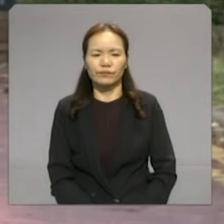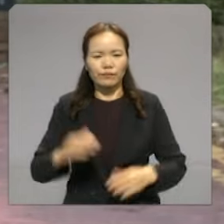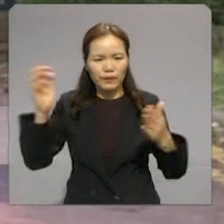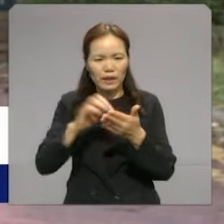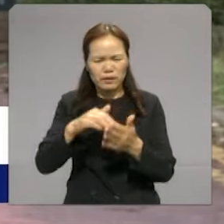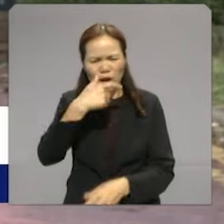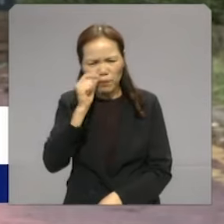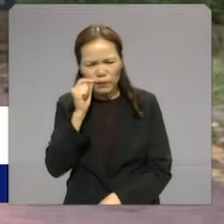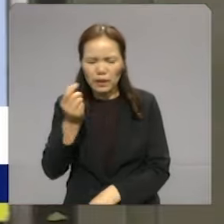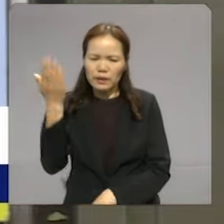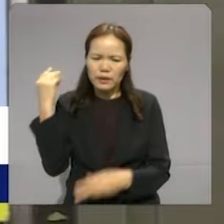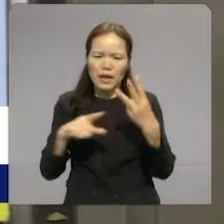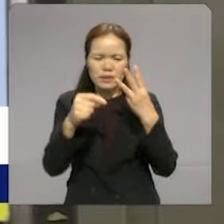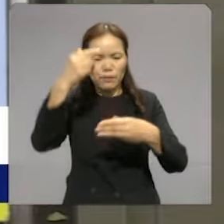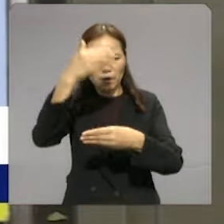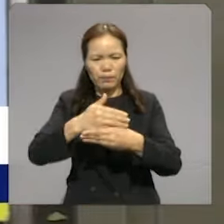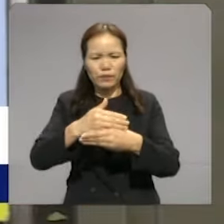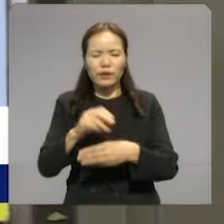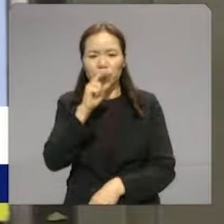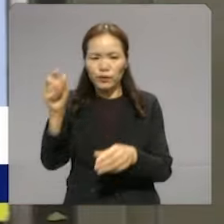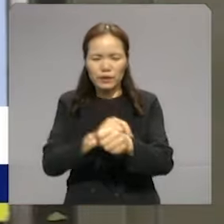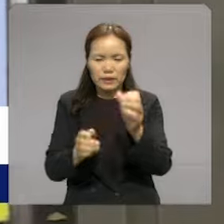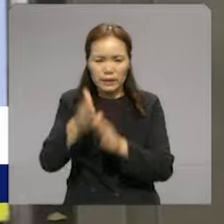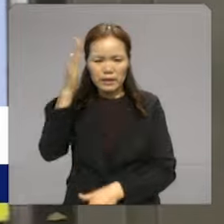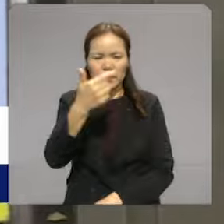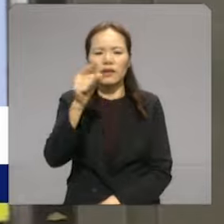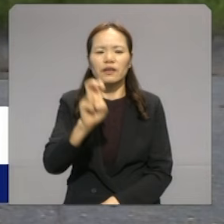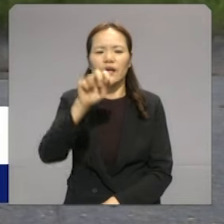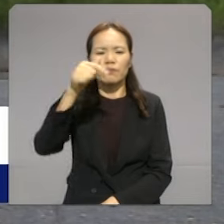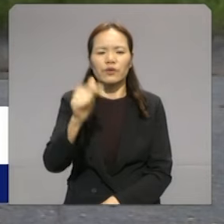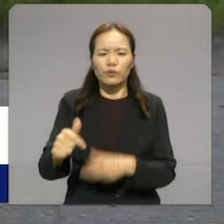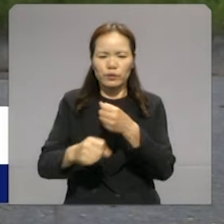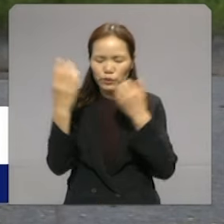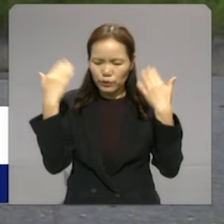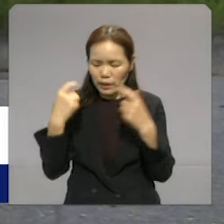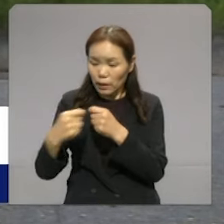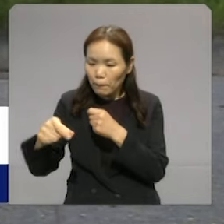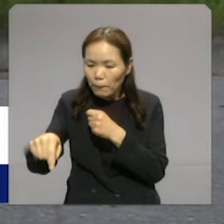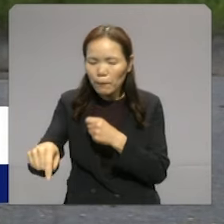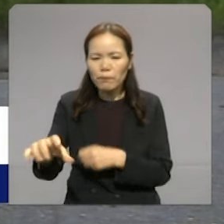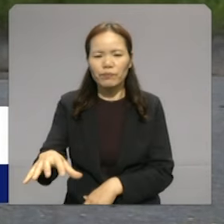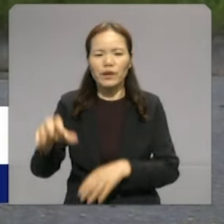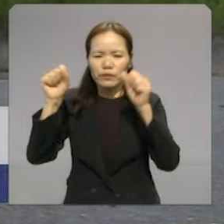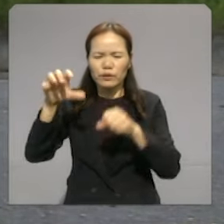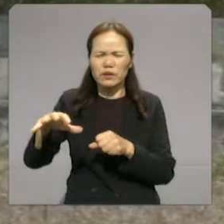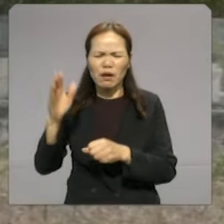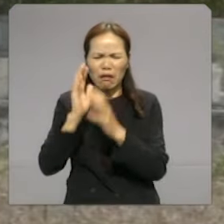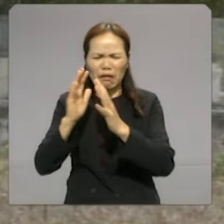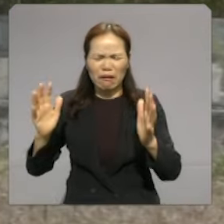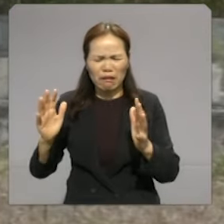학생 수 부족으로 지난 3월 문을 닫은 용인특례시 남곡초등학교 남곡분교. 운동장에 잡초가 무성히 자라는